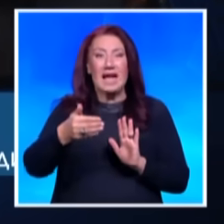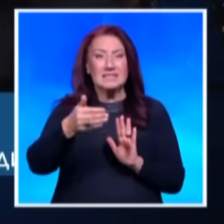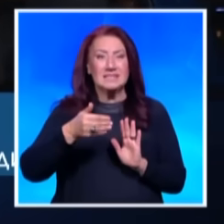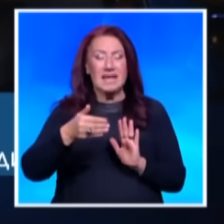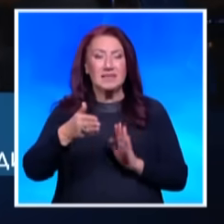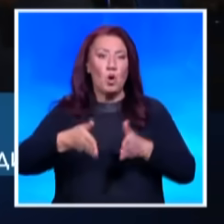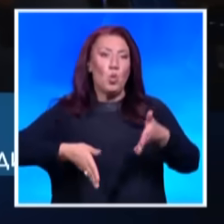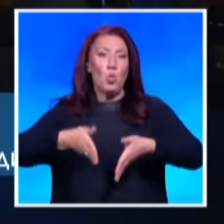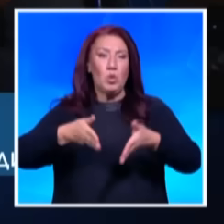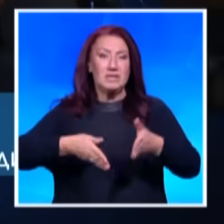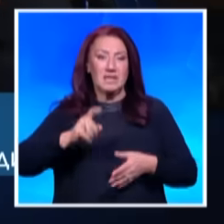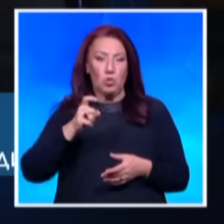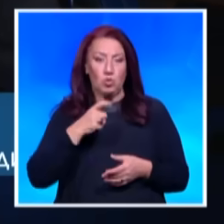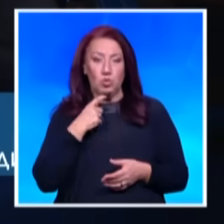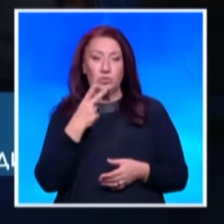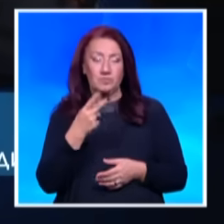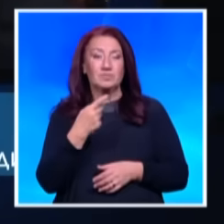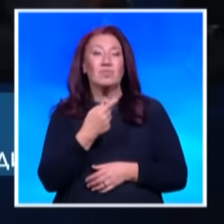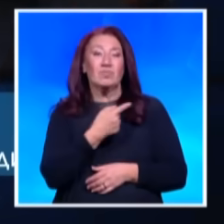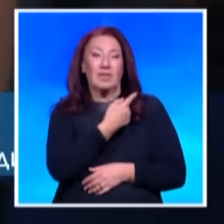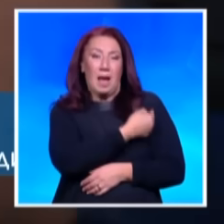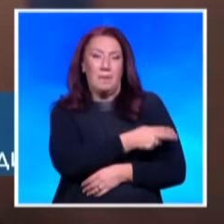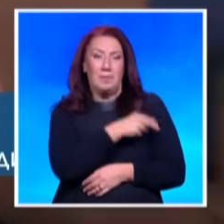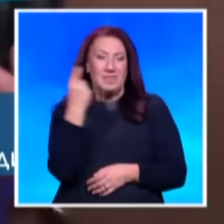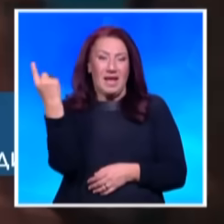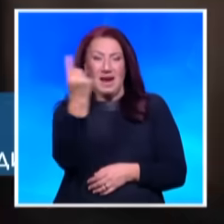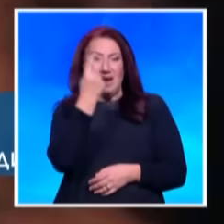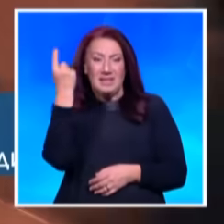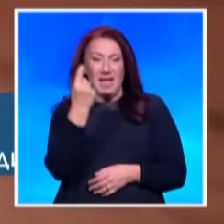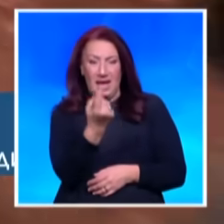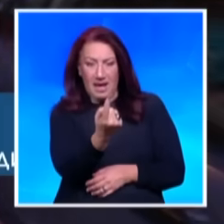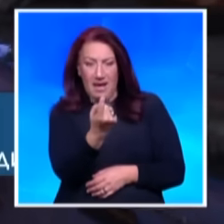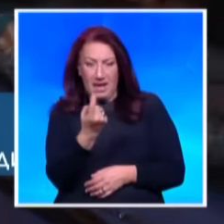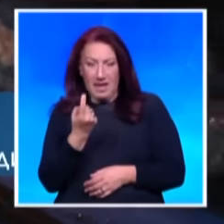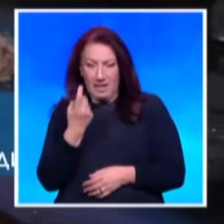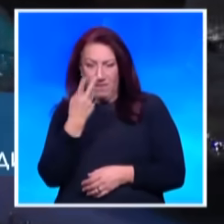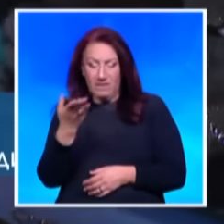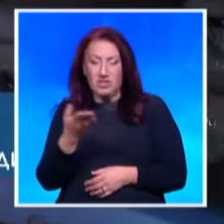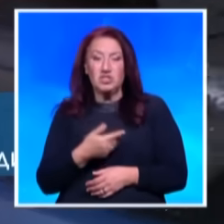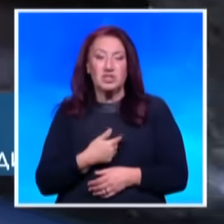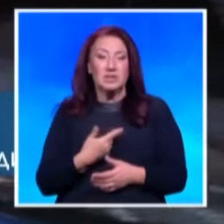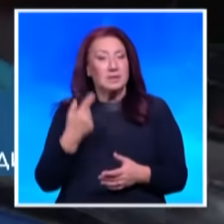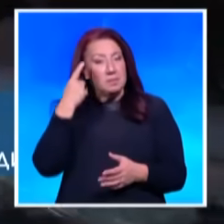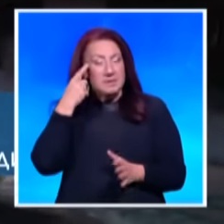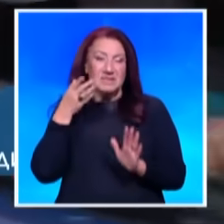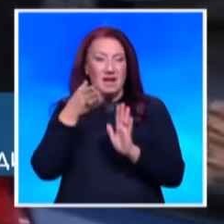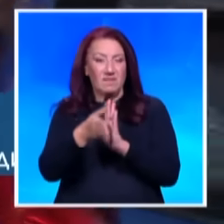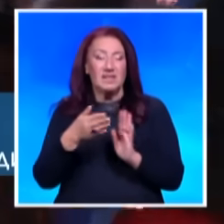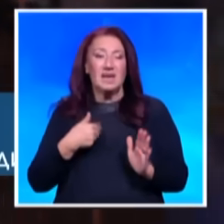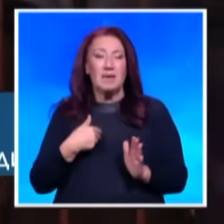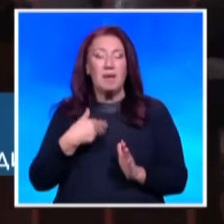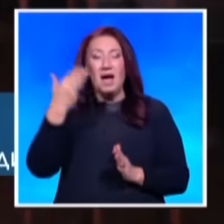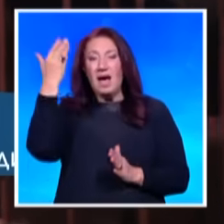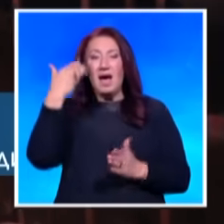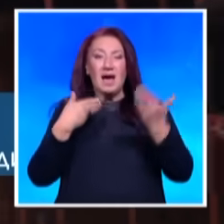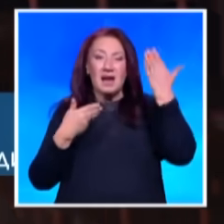върнаха до тук. Ето че линейката, за която стана дума по-рано, минава сега зад гърба ни. Стори мисля, че вътре имаше ранен полицай.